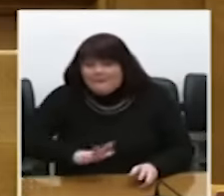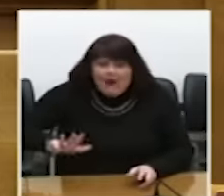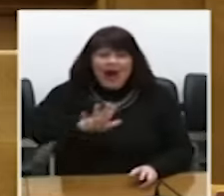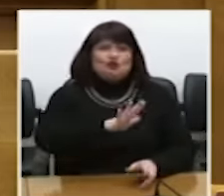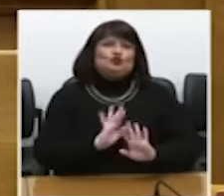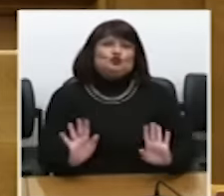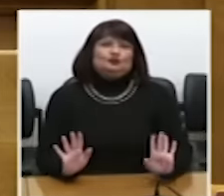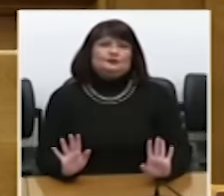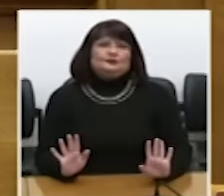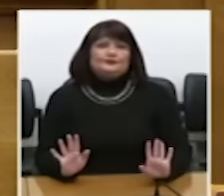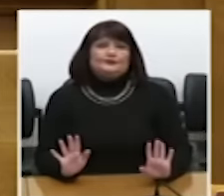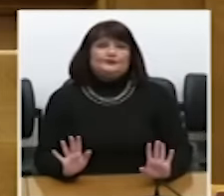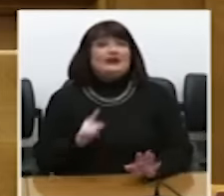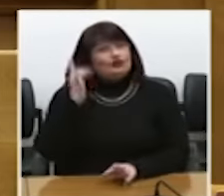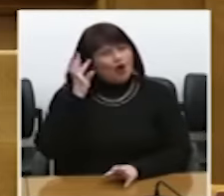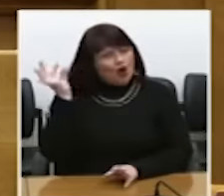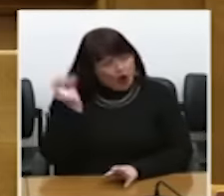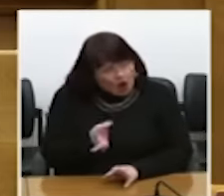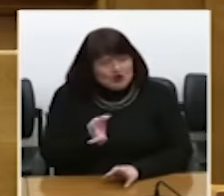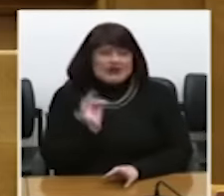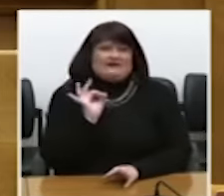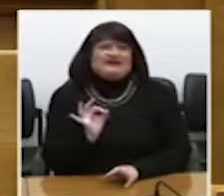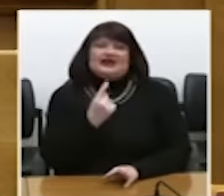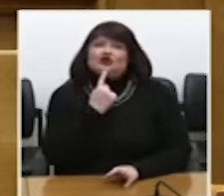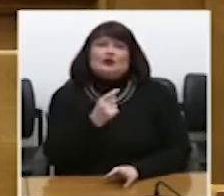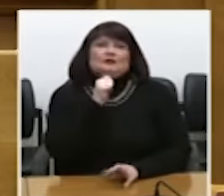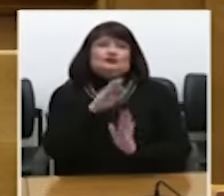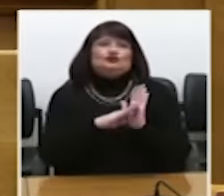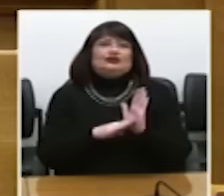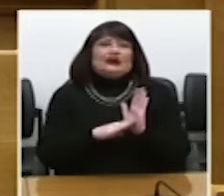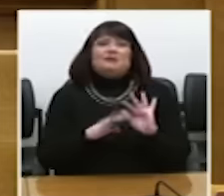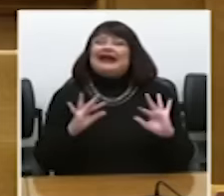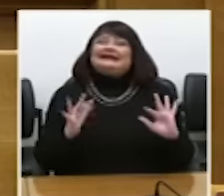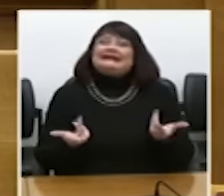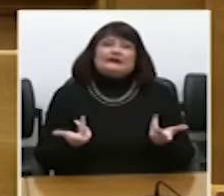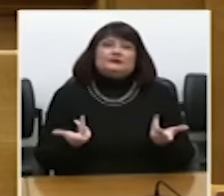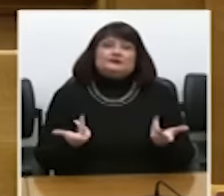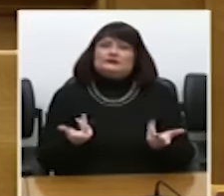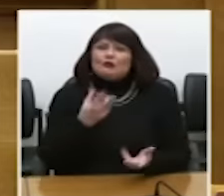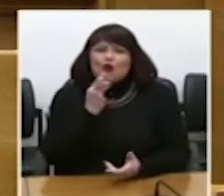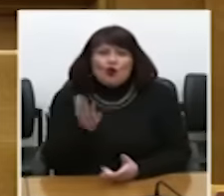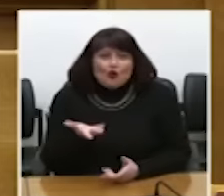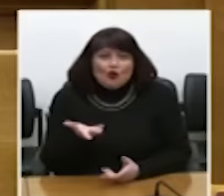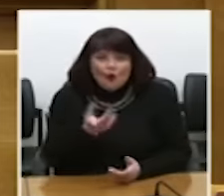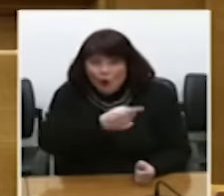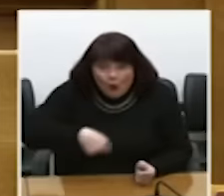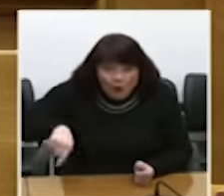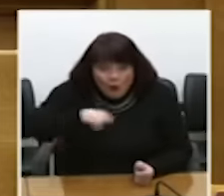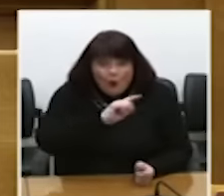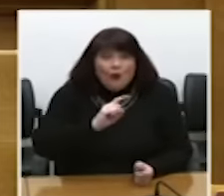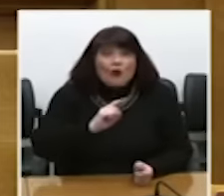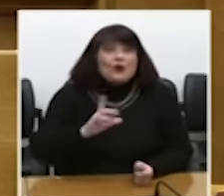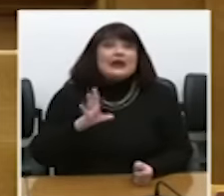έχει μια λογική που το προβλέπει αυτό. Ποια είναι αυτή η λογική? Ότι όλοι οι ψηφοφόροι ψηφίζουν